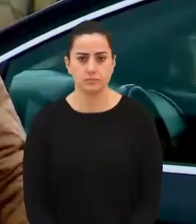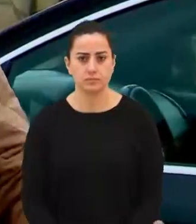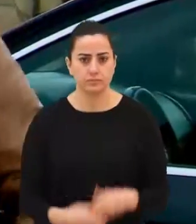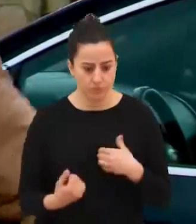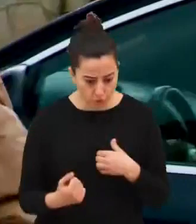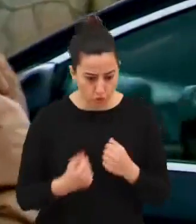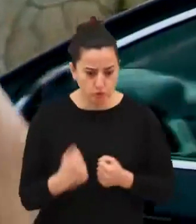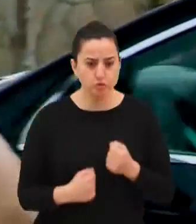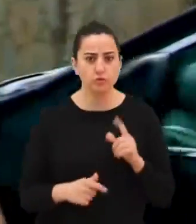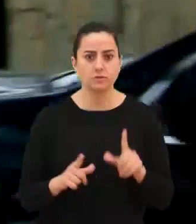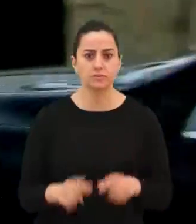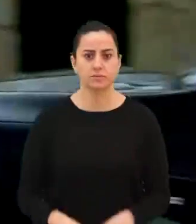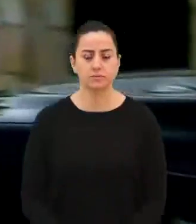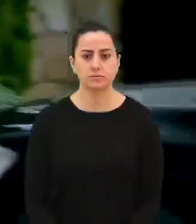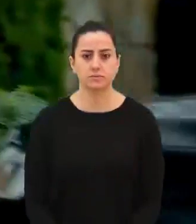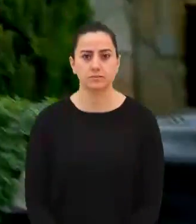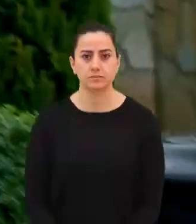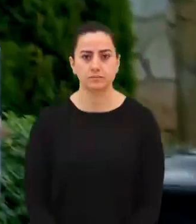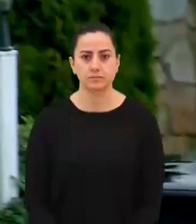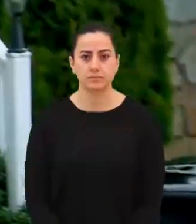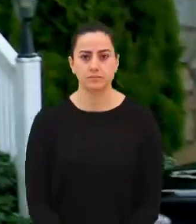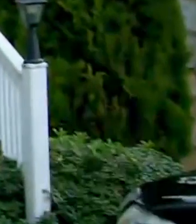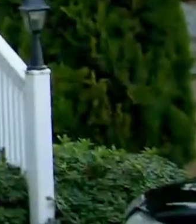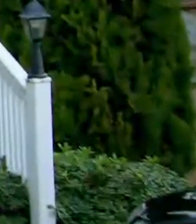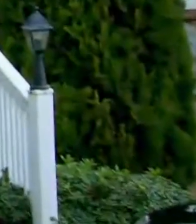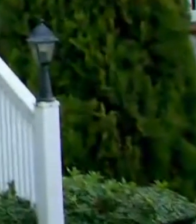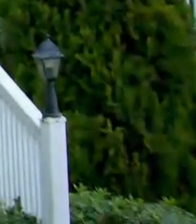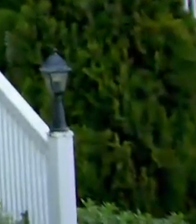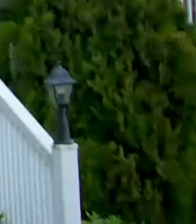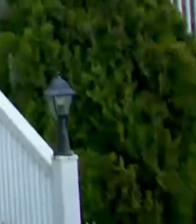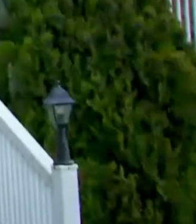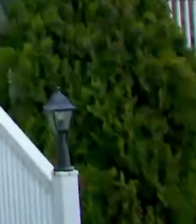Sarp. Sarp heyecanla koşarak villaya gidiyor.